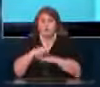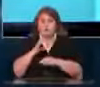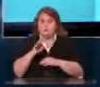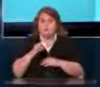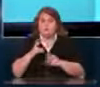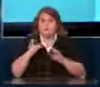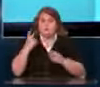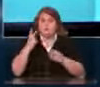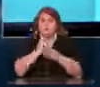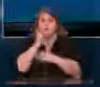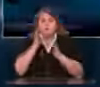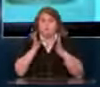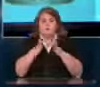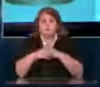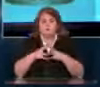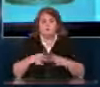полигибридном скрещивании.